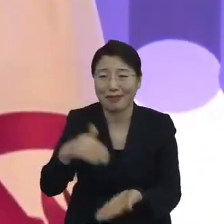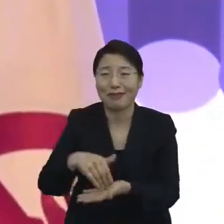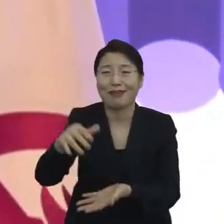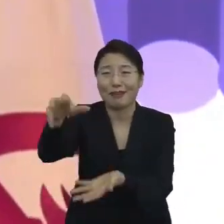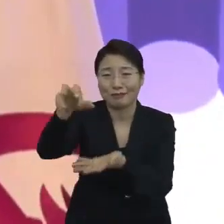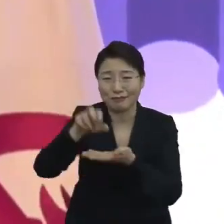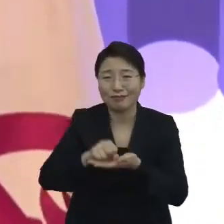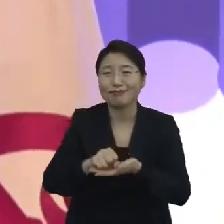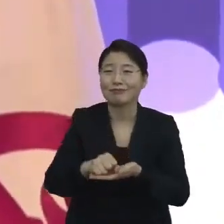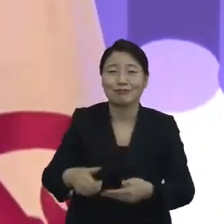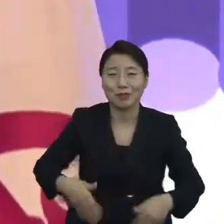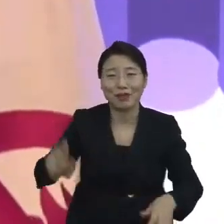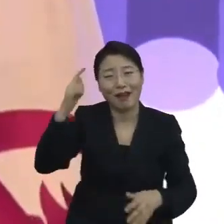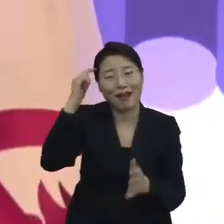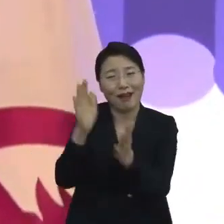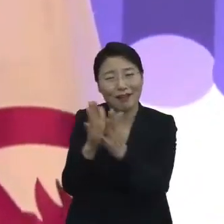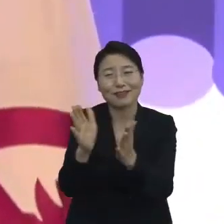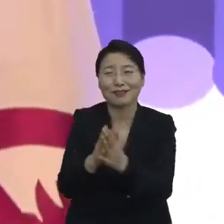그냥 뽑아보면 됩니다.